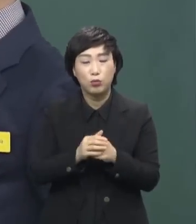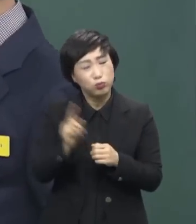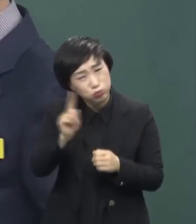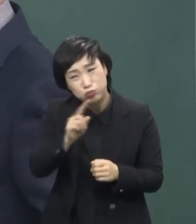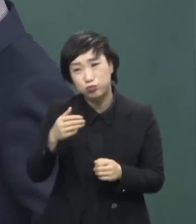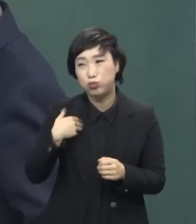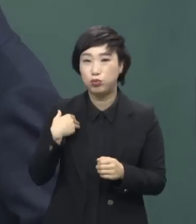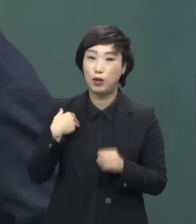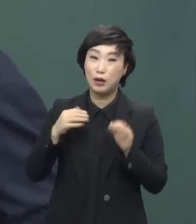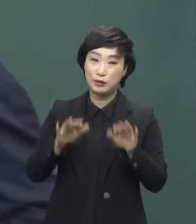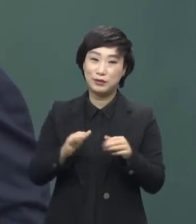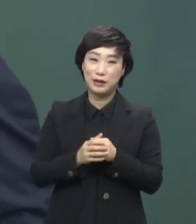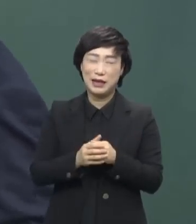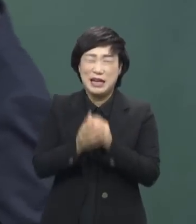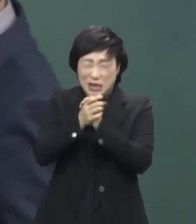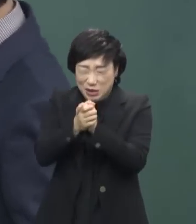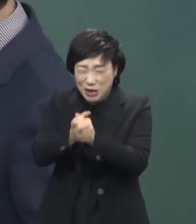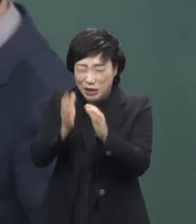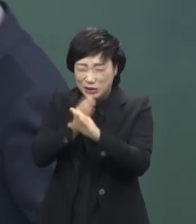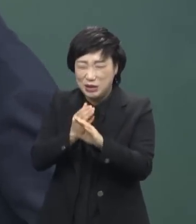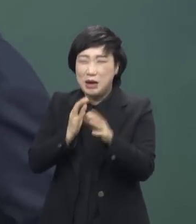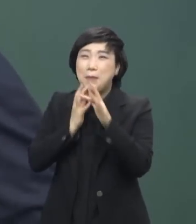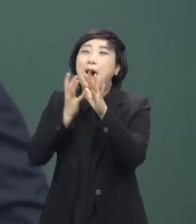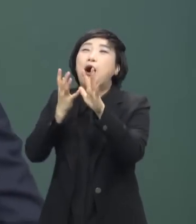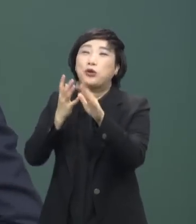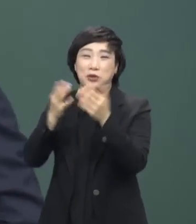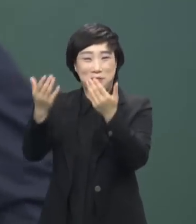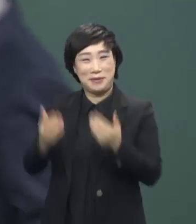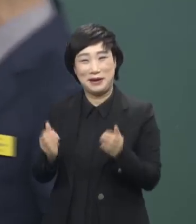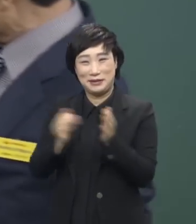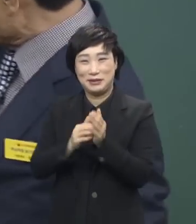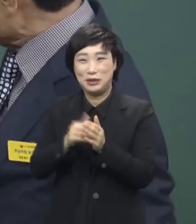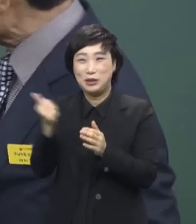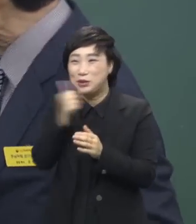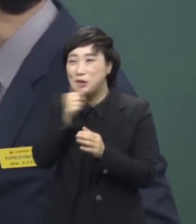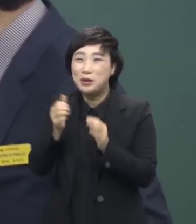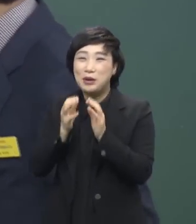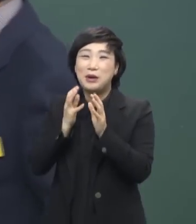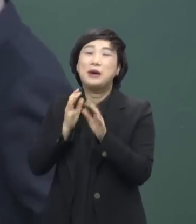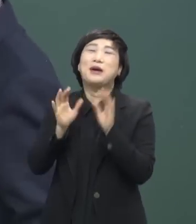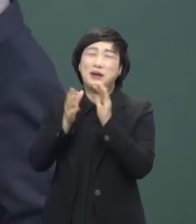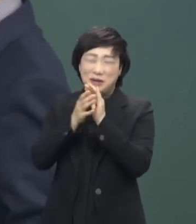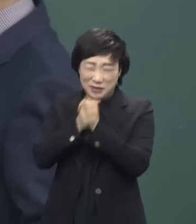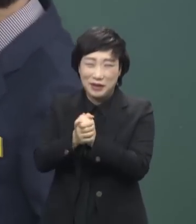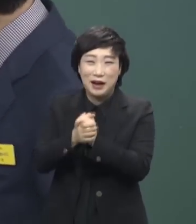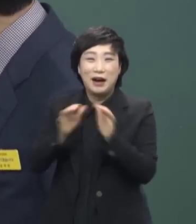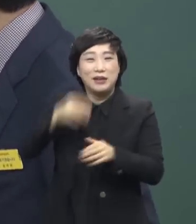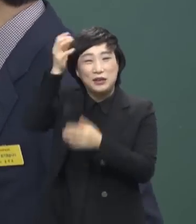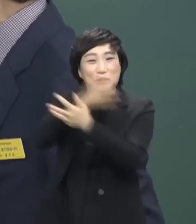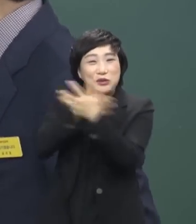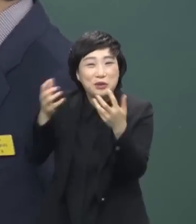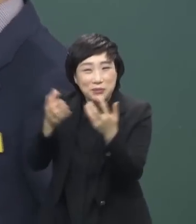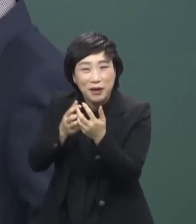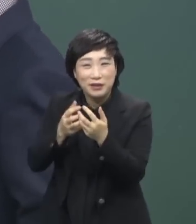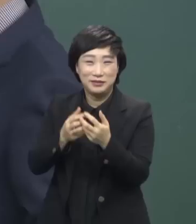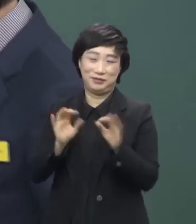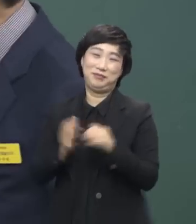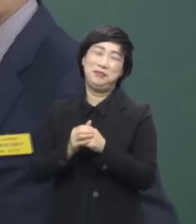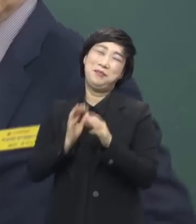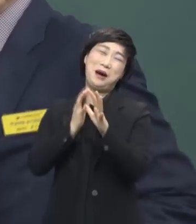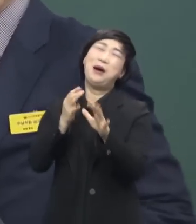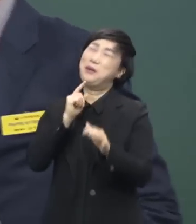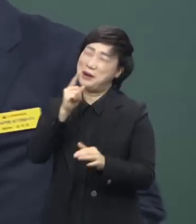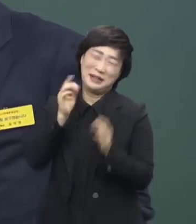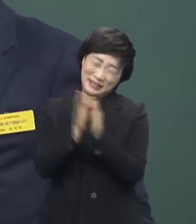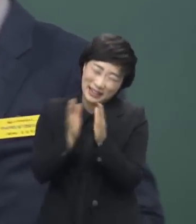몰라. 근데 기도하다 방언은 다도 받았어, 통변은 다도 받았어, 성령 충만했어, 널널널이요.